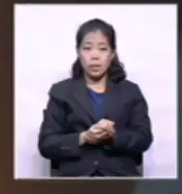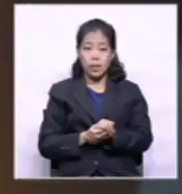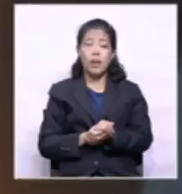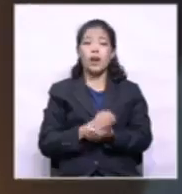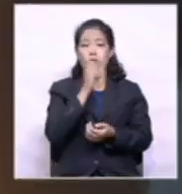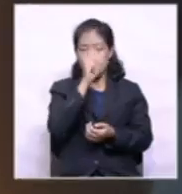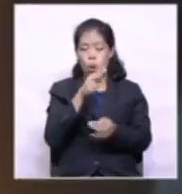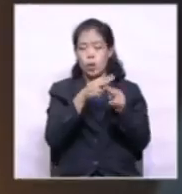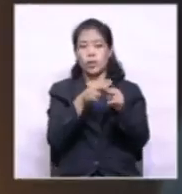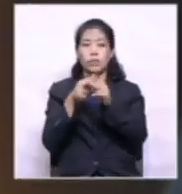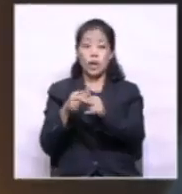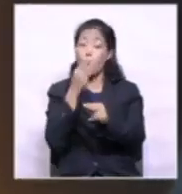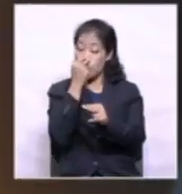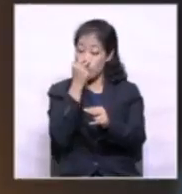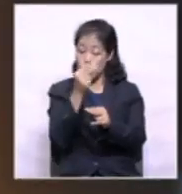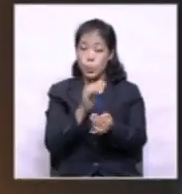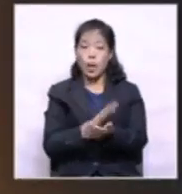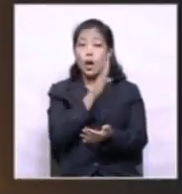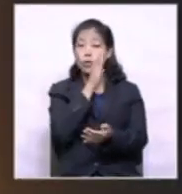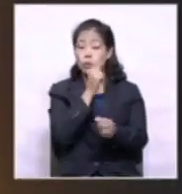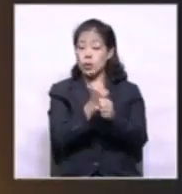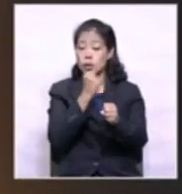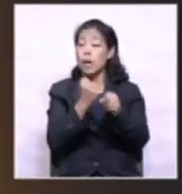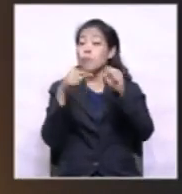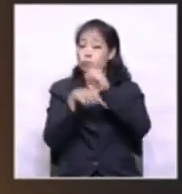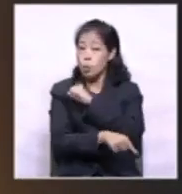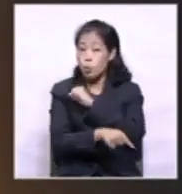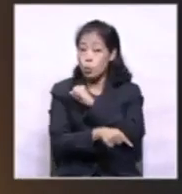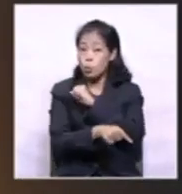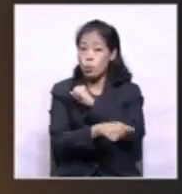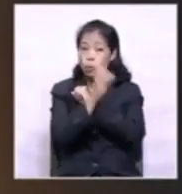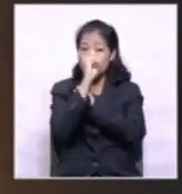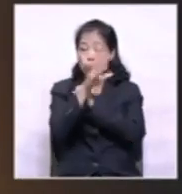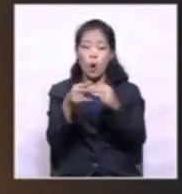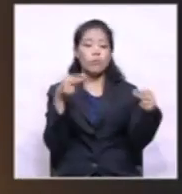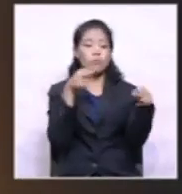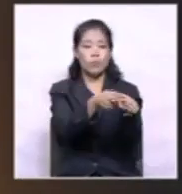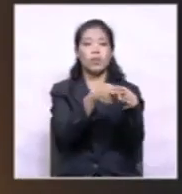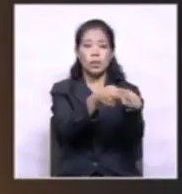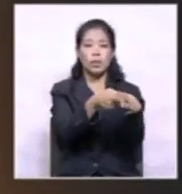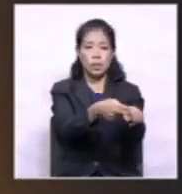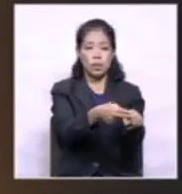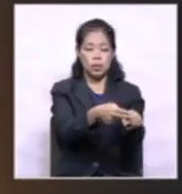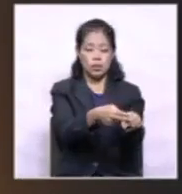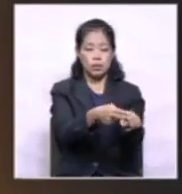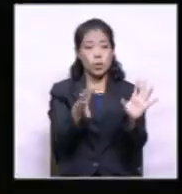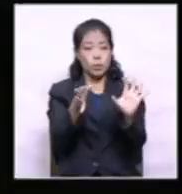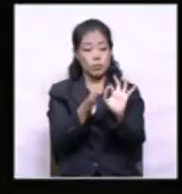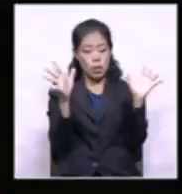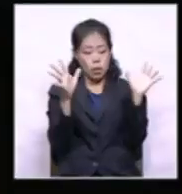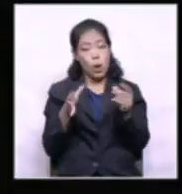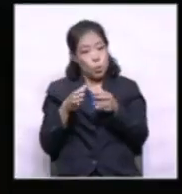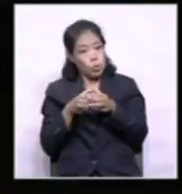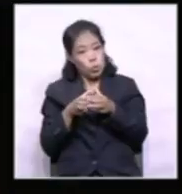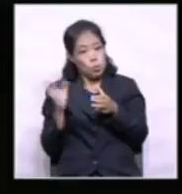ตัวไม่ได้หรอกลองเทียบดูนะสมมุติว่าไปเกิดไปทำทุจริตอะไรขึ้นมาอย่างเงี้ยแล้วก็บอกเป็นเรื่องเฉพาะตัว ไม่ใช่นโยบายพรรค ไม่ใช่นโยบายต